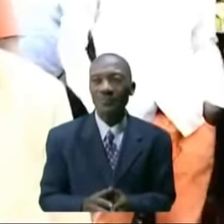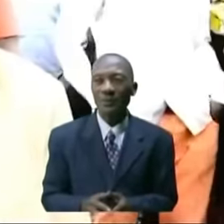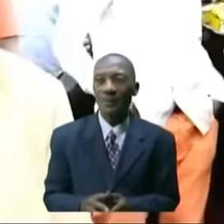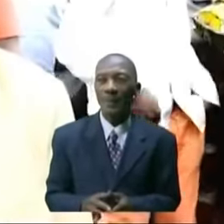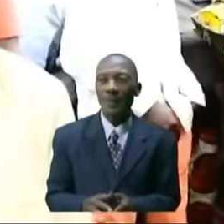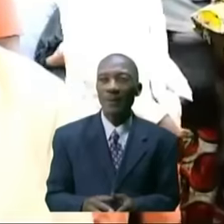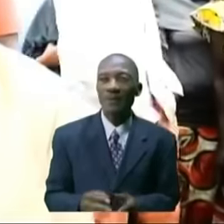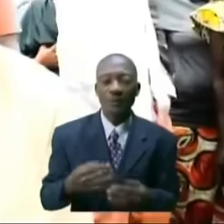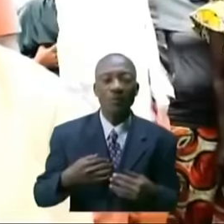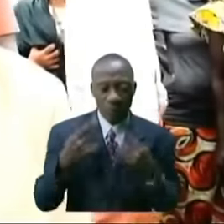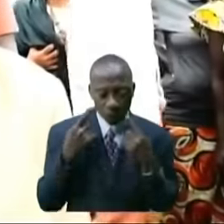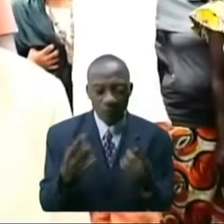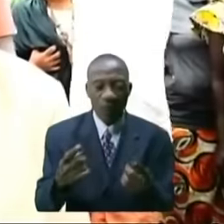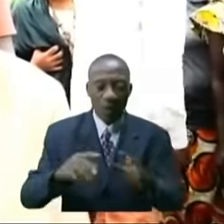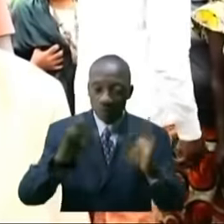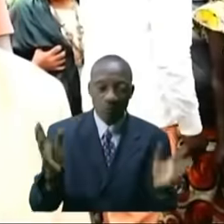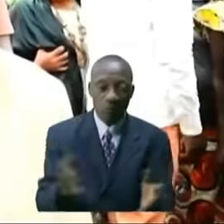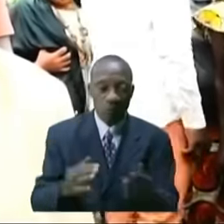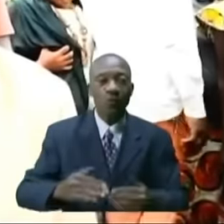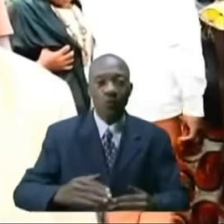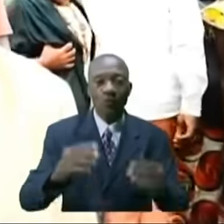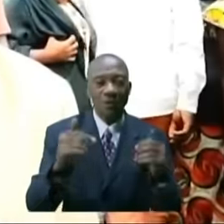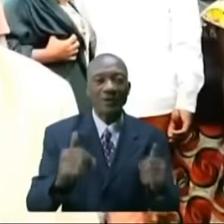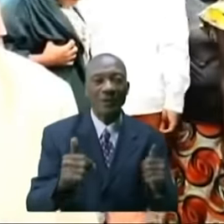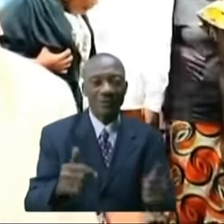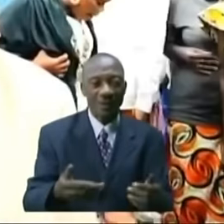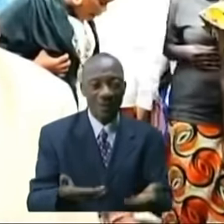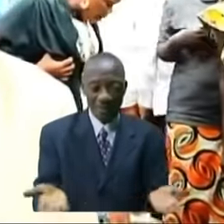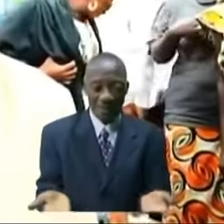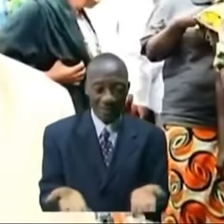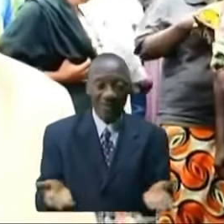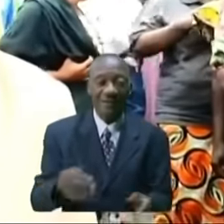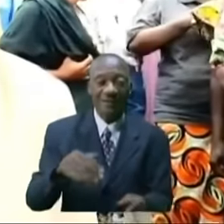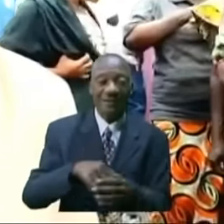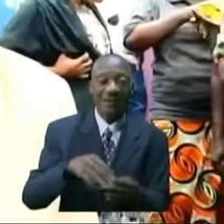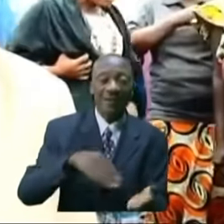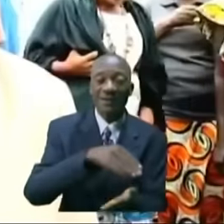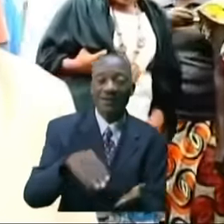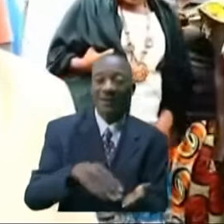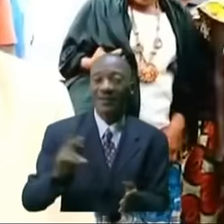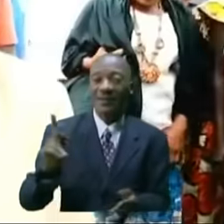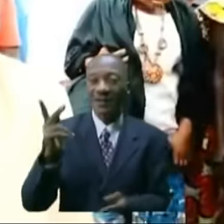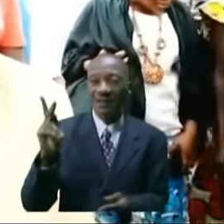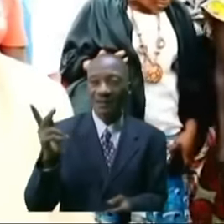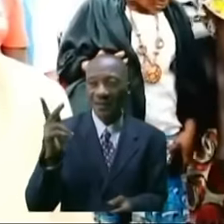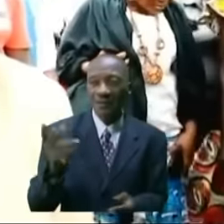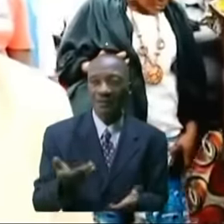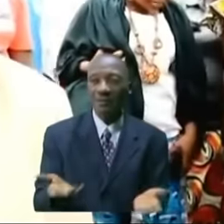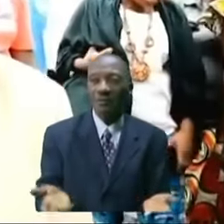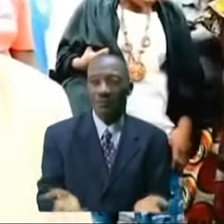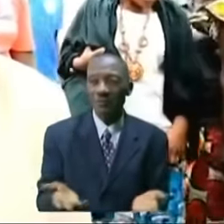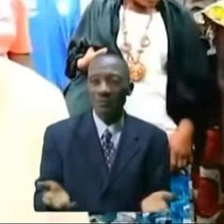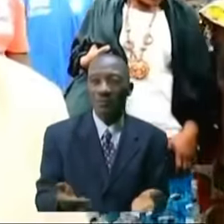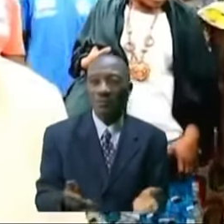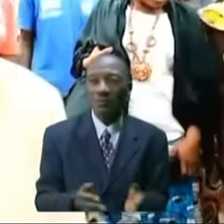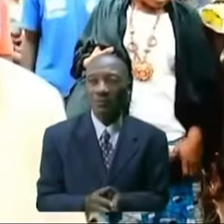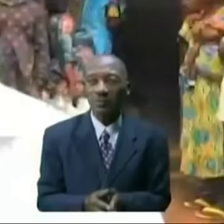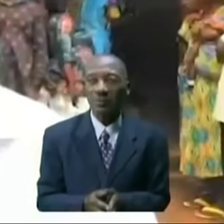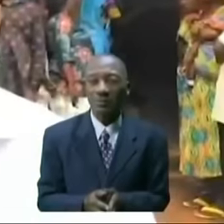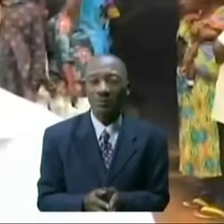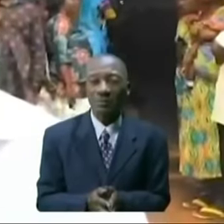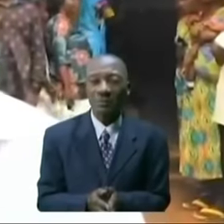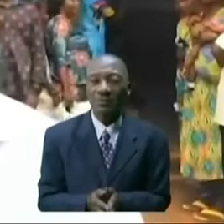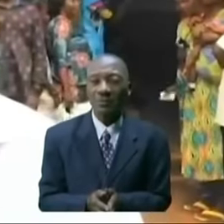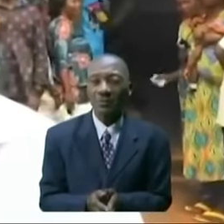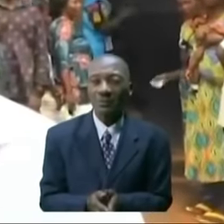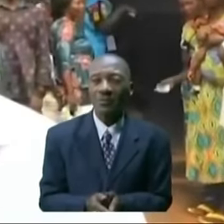se passe très bien ici au centre de Kassai et donc en tout cas le processus se déroule normalement.